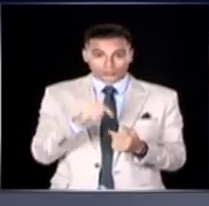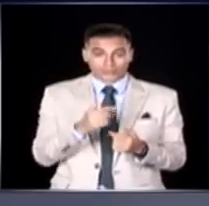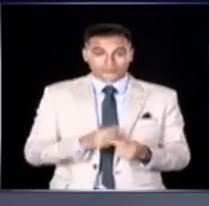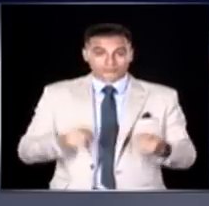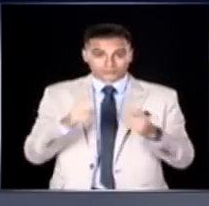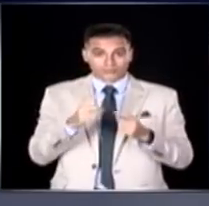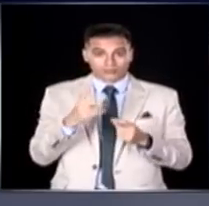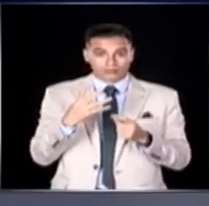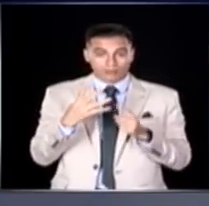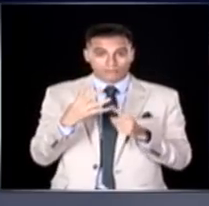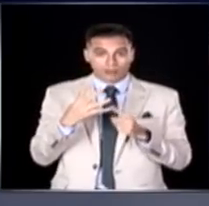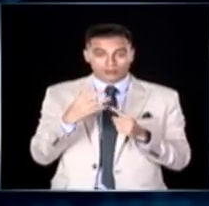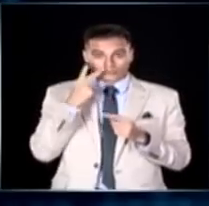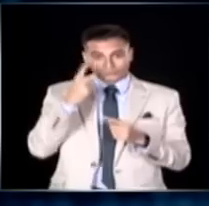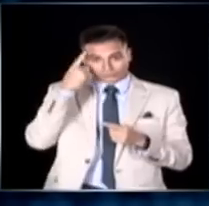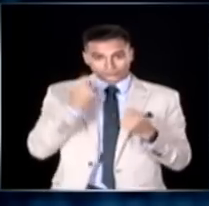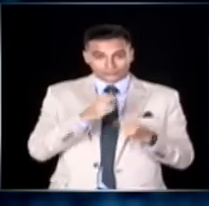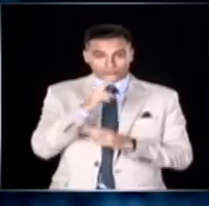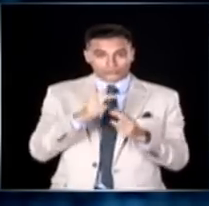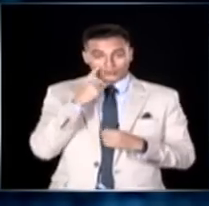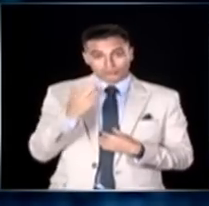مع الفقرة الرابعة، فقرة تحت الضغط.